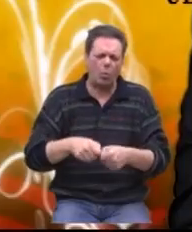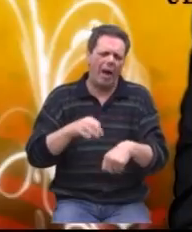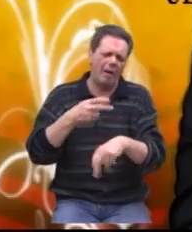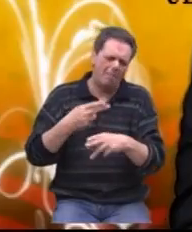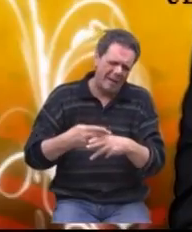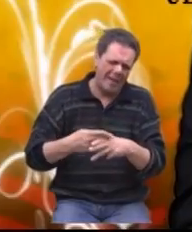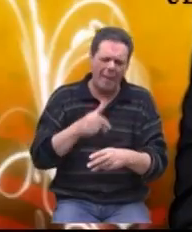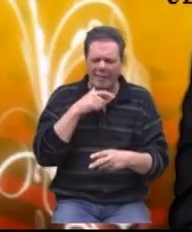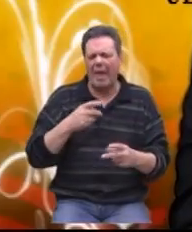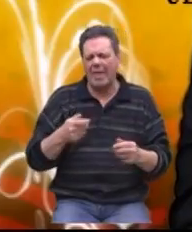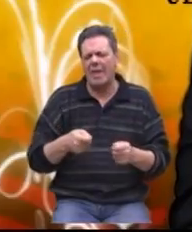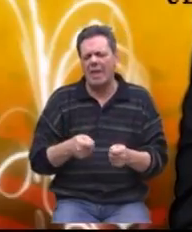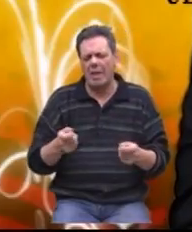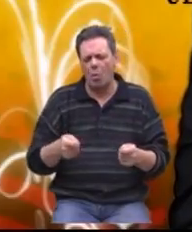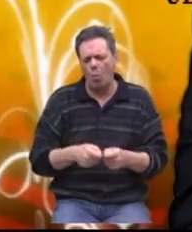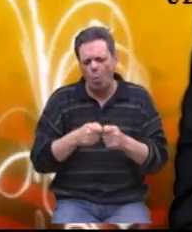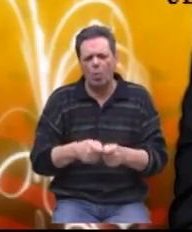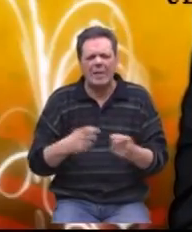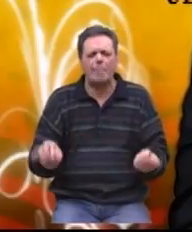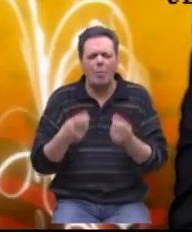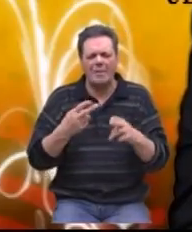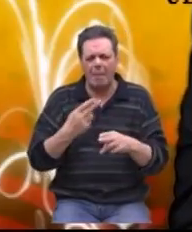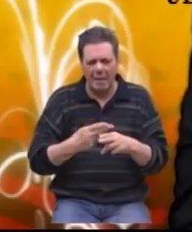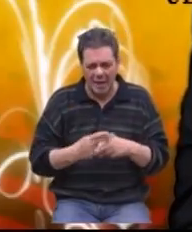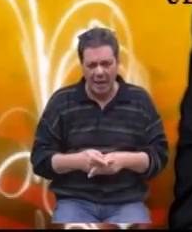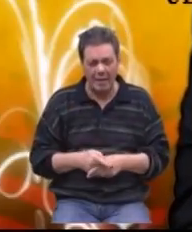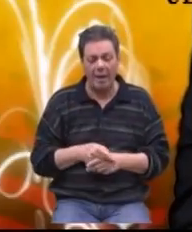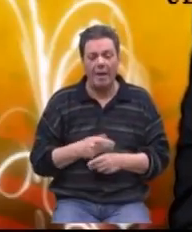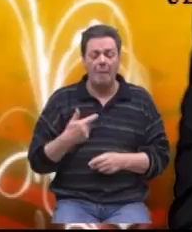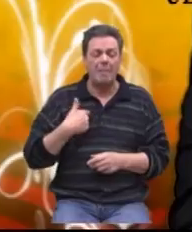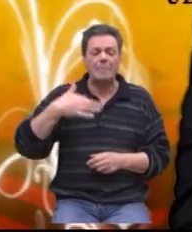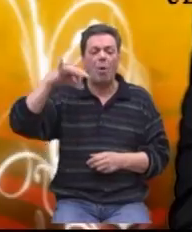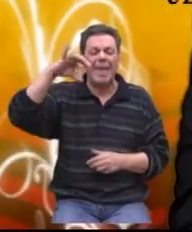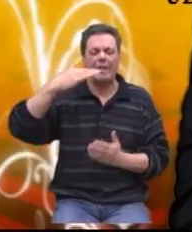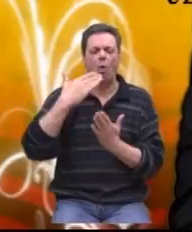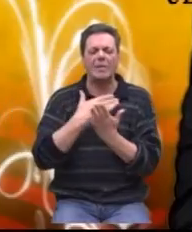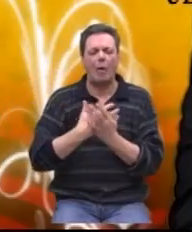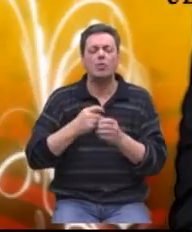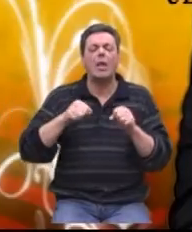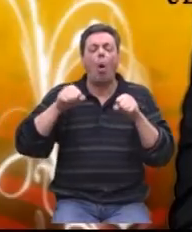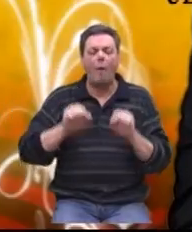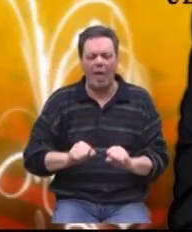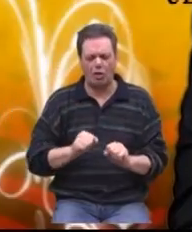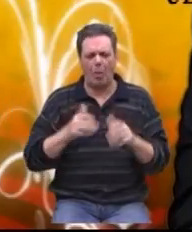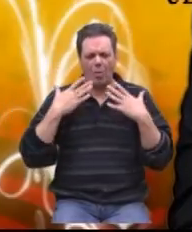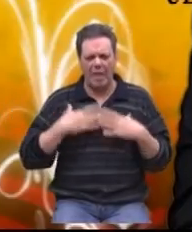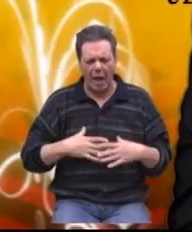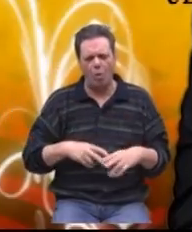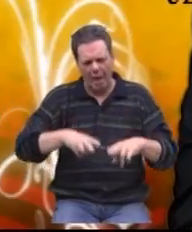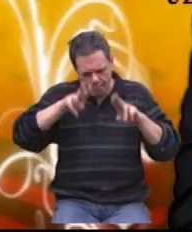i udruga za promicanje prava pacijenata, mi smo, kao što ste vi uvodno rekli, jedino zakonski ovlašteno tijelo